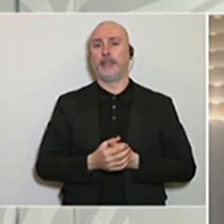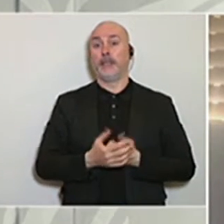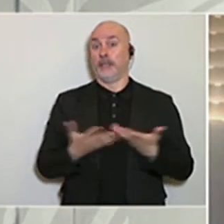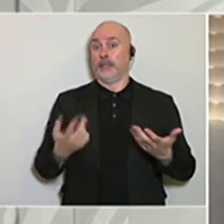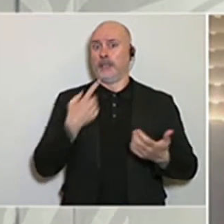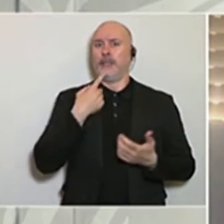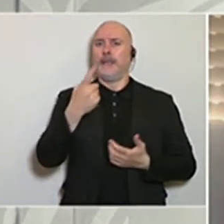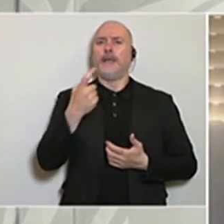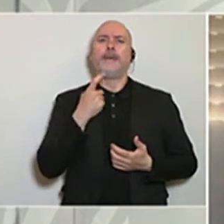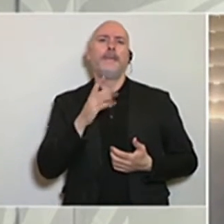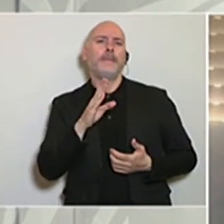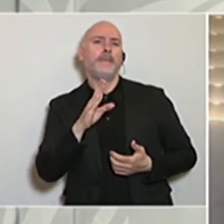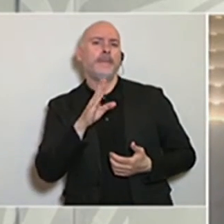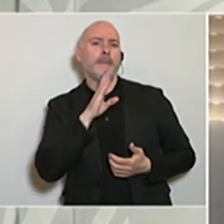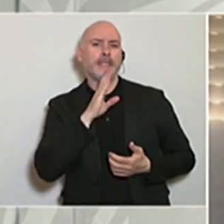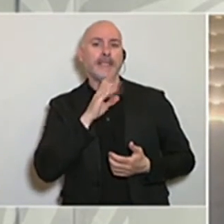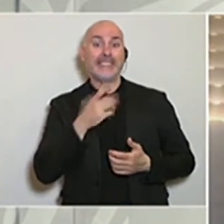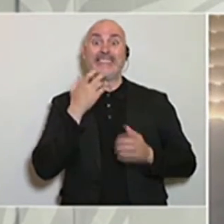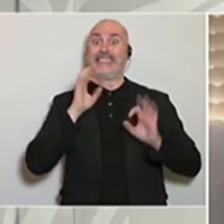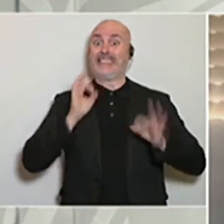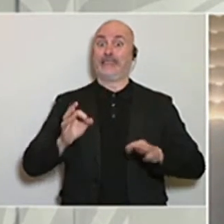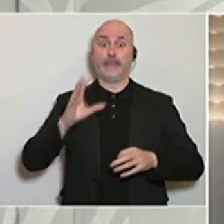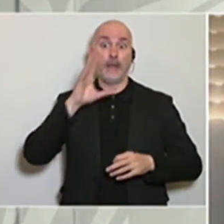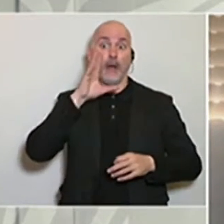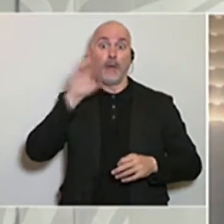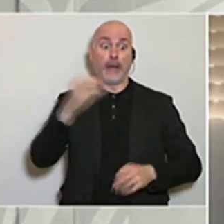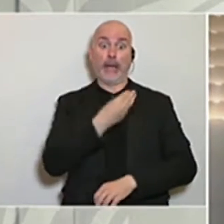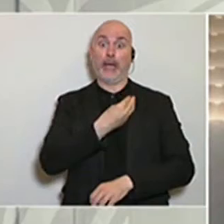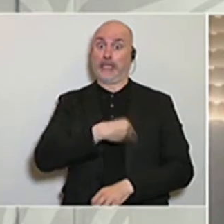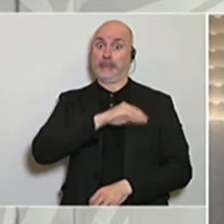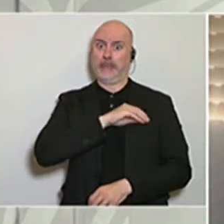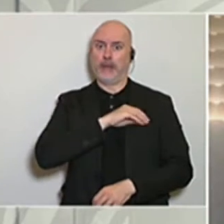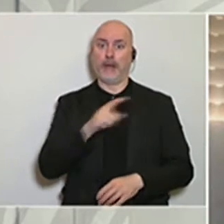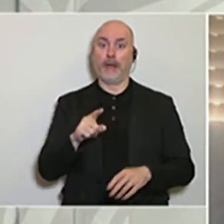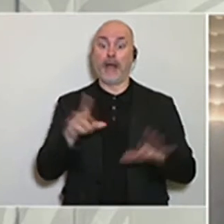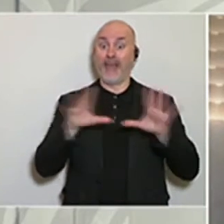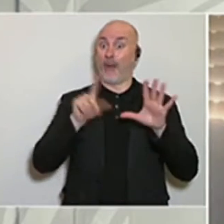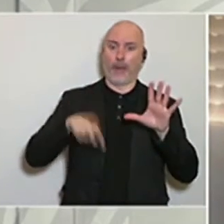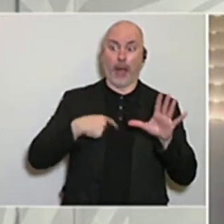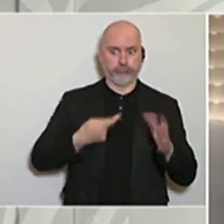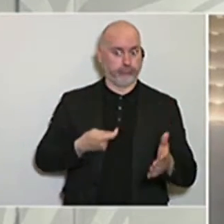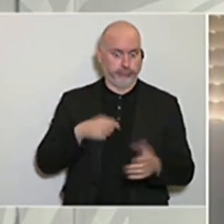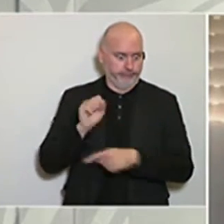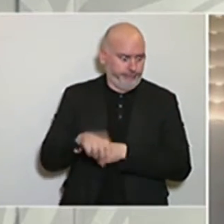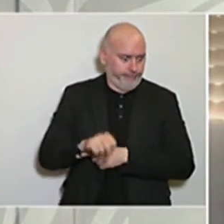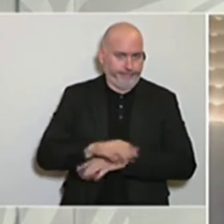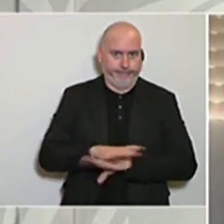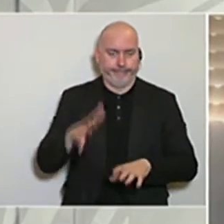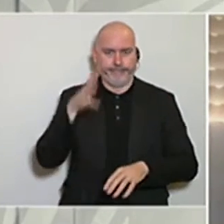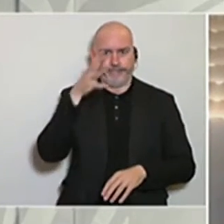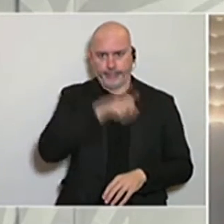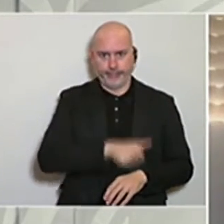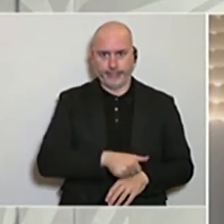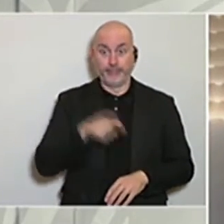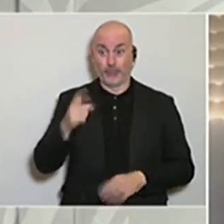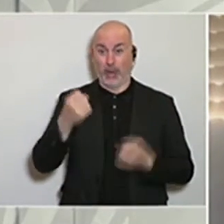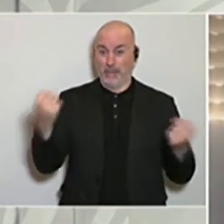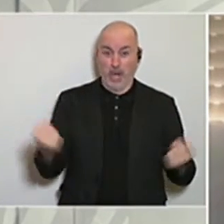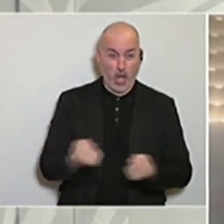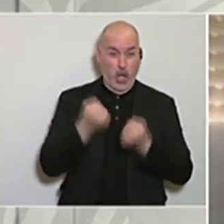passarà si el govern espanyol no en fa cas d'aquestes peticions i aquests milers de